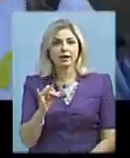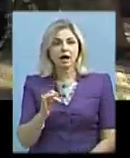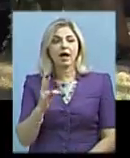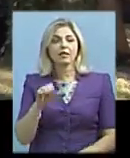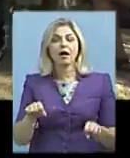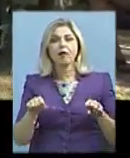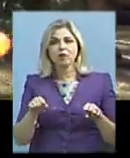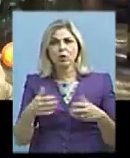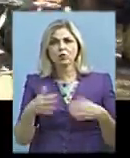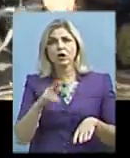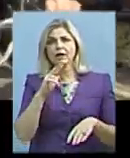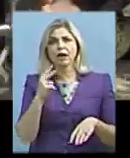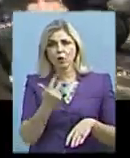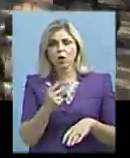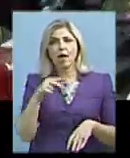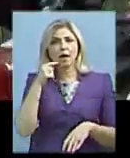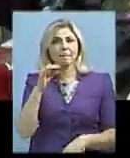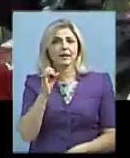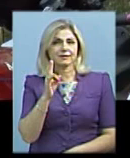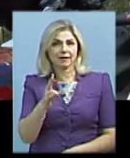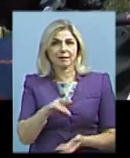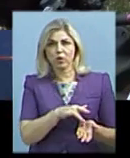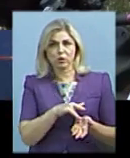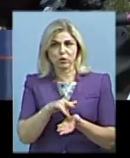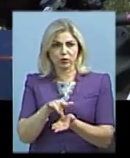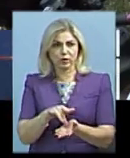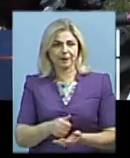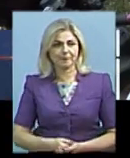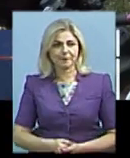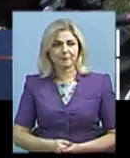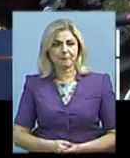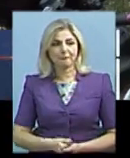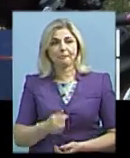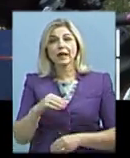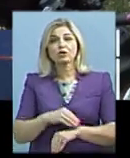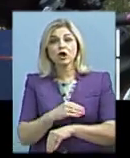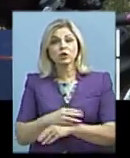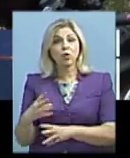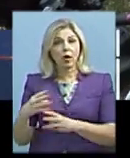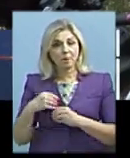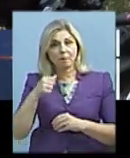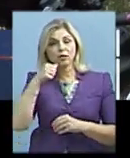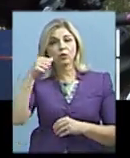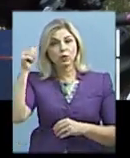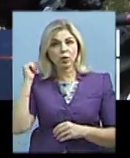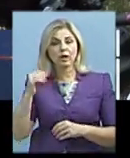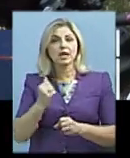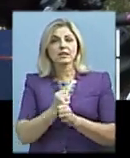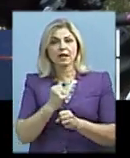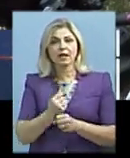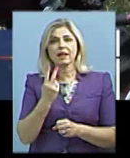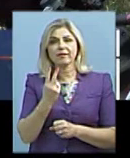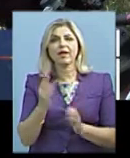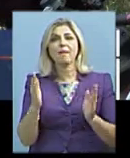Керує мотоциклом 3 роки. Подорожує. З жінкою вже минулого року зробили